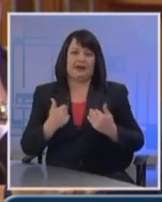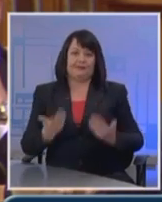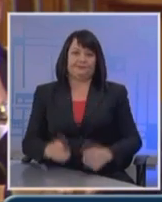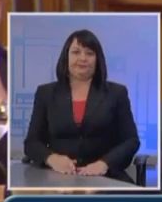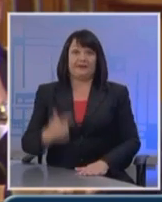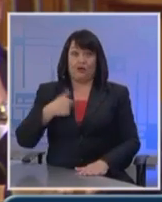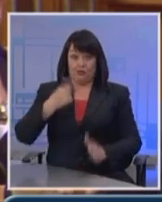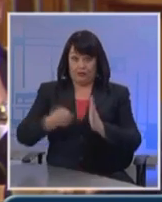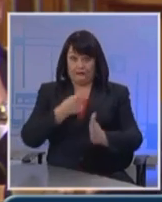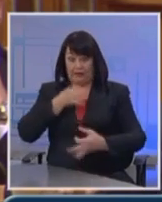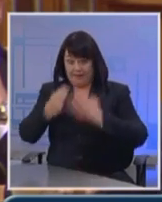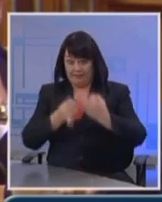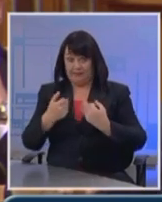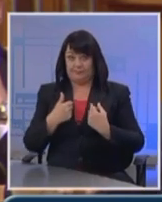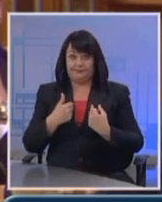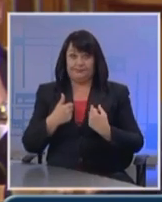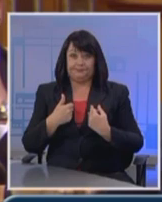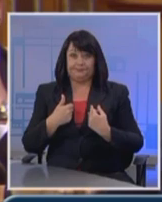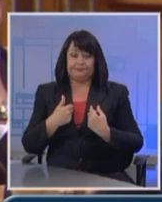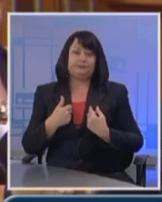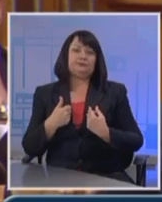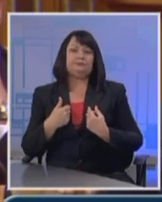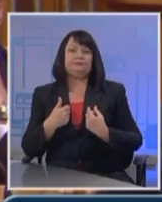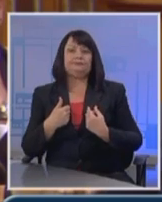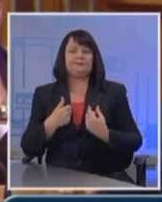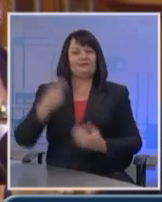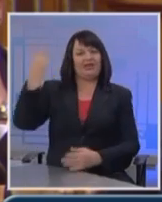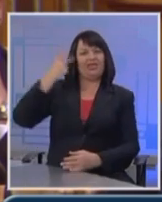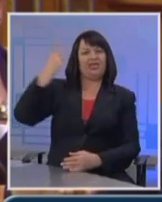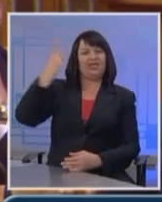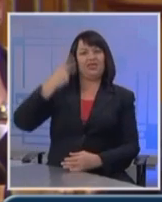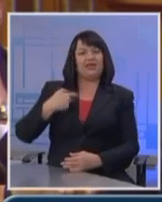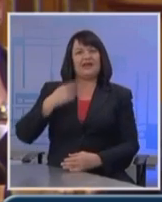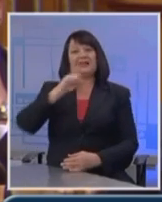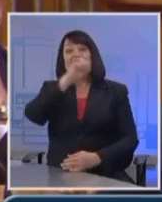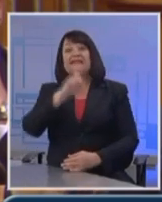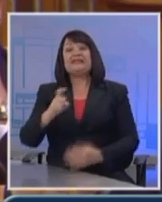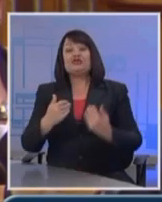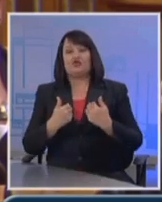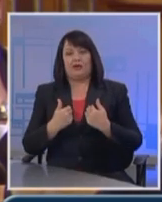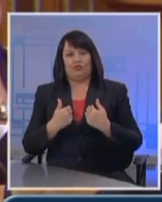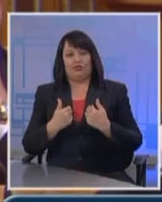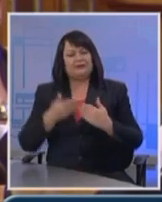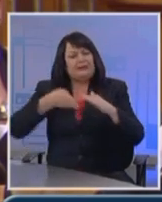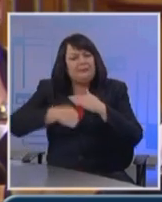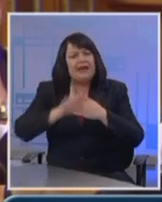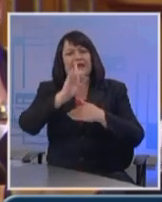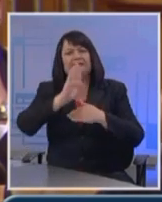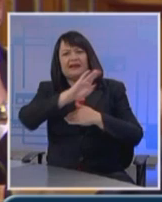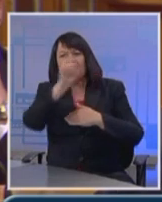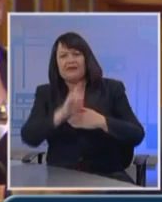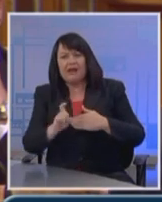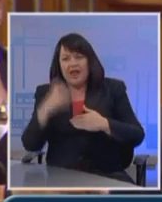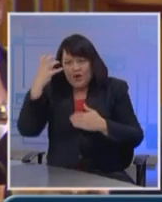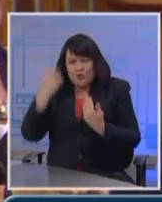στην πρώτη μου ομιλία σας είπα ότι με κατηγορήσατε για τα βιώματά μου στην προηγούμενη συνεδρίαση, ακριβώς αυτό